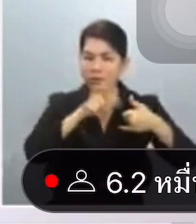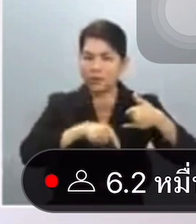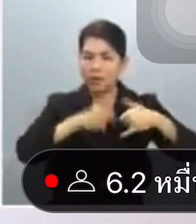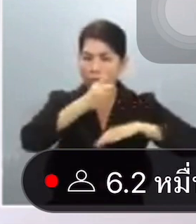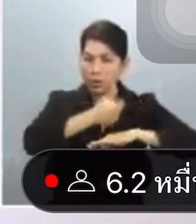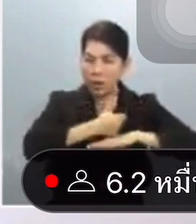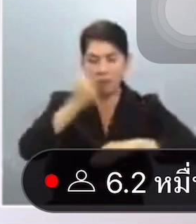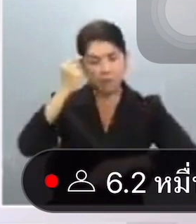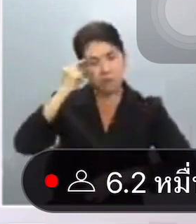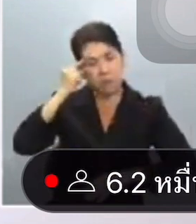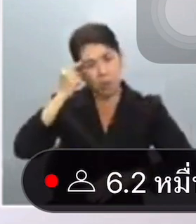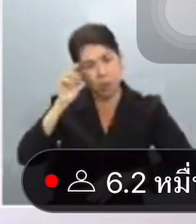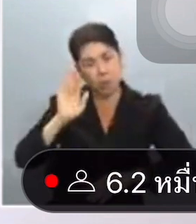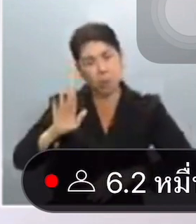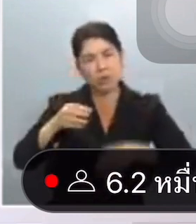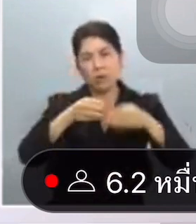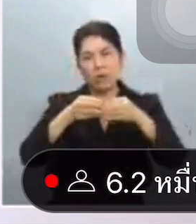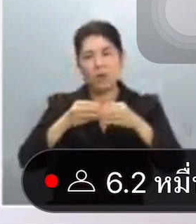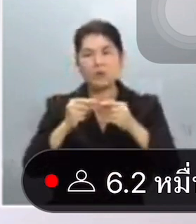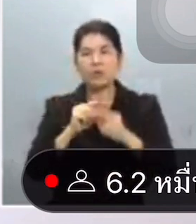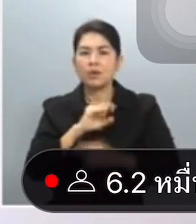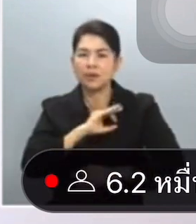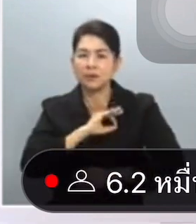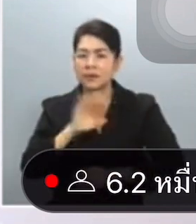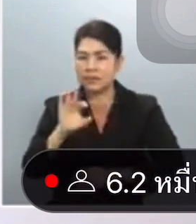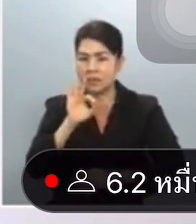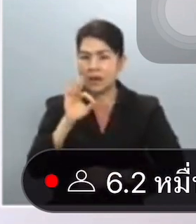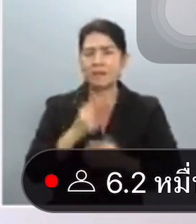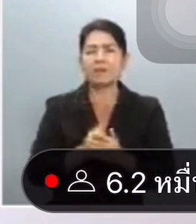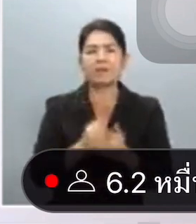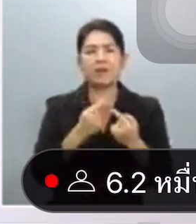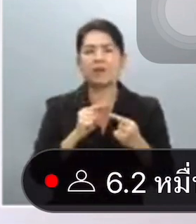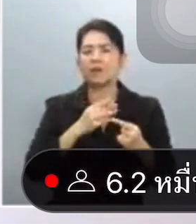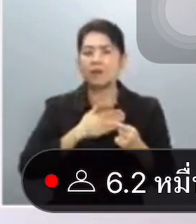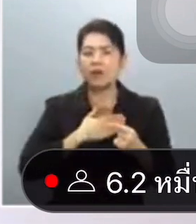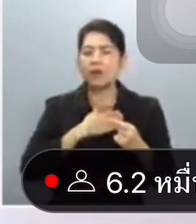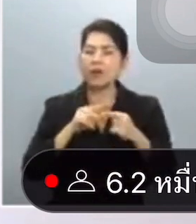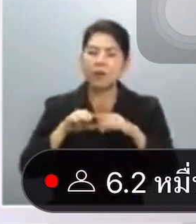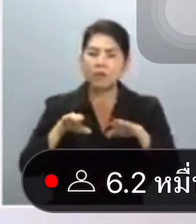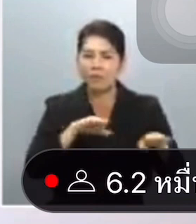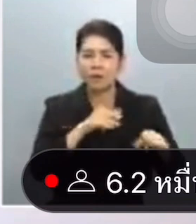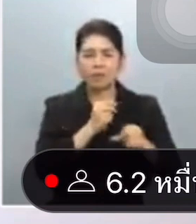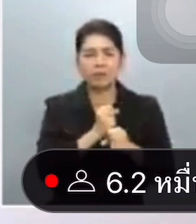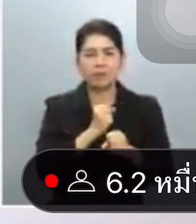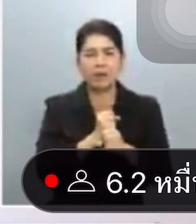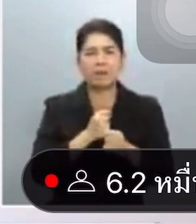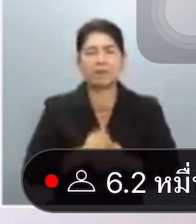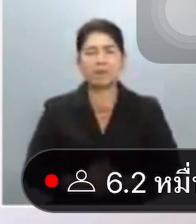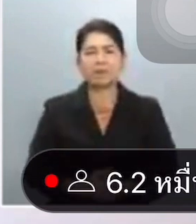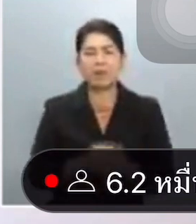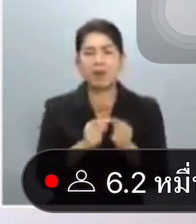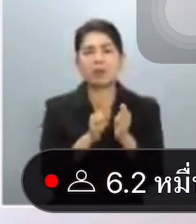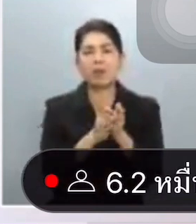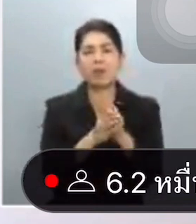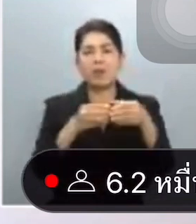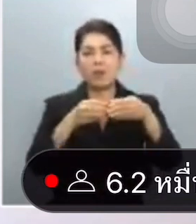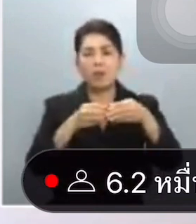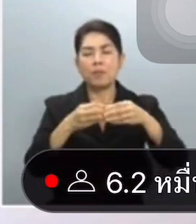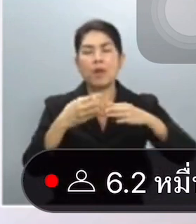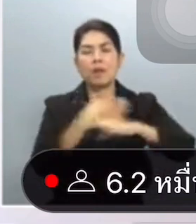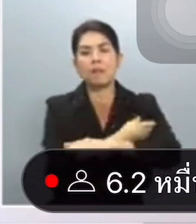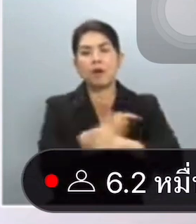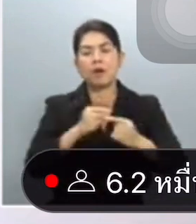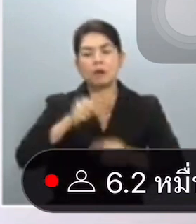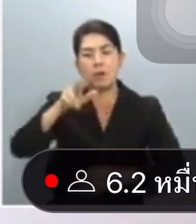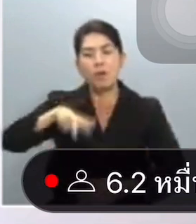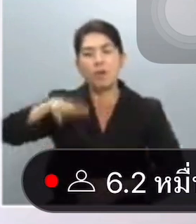จะเลือกเข้ามาแต่ก็พร้อมทำงานให้พักต่อไปส่วนการร่วมรัฐบาลกับพรรคเพื่อไทยที่มีเงื่อนไขไม่